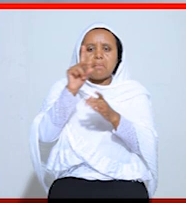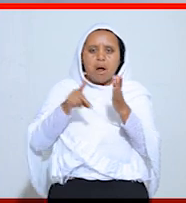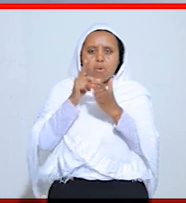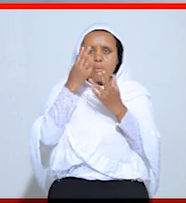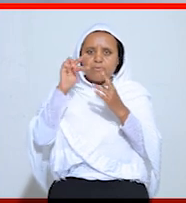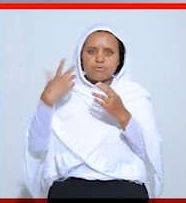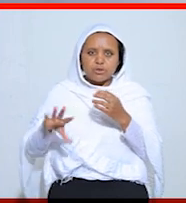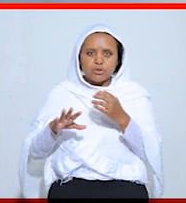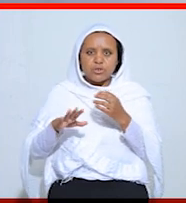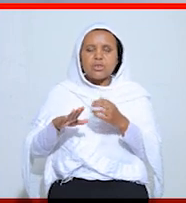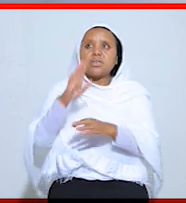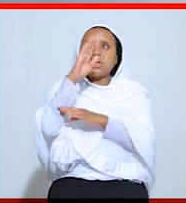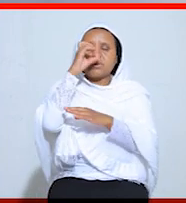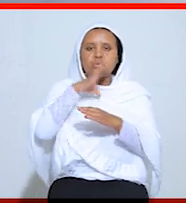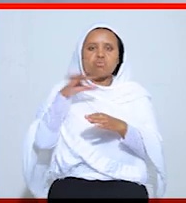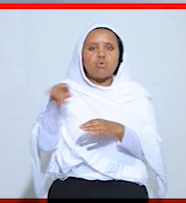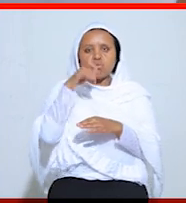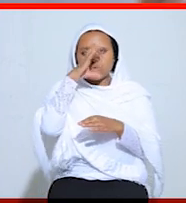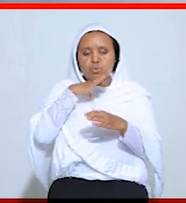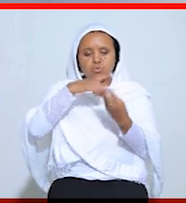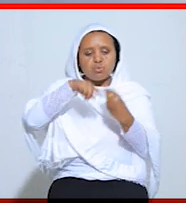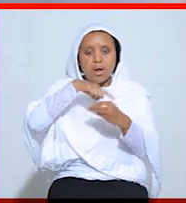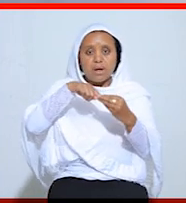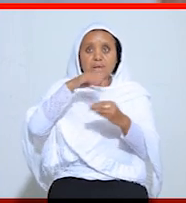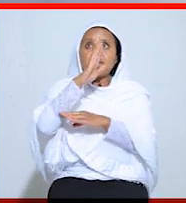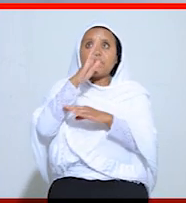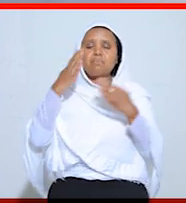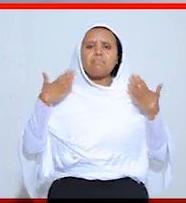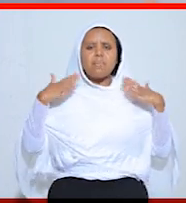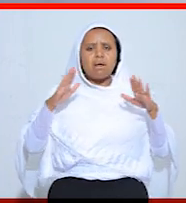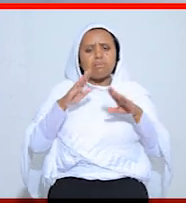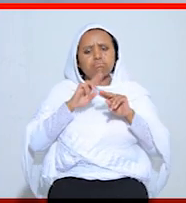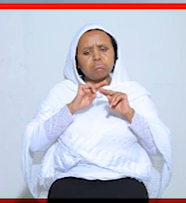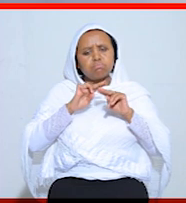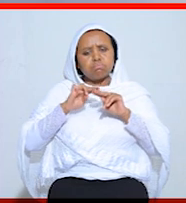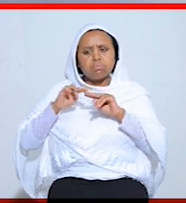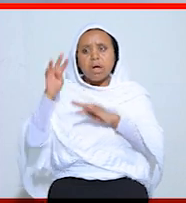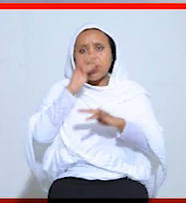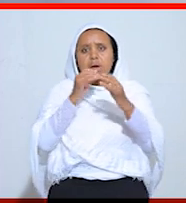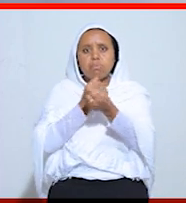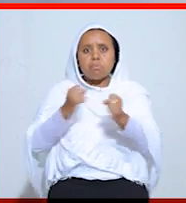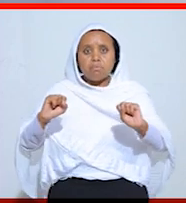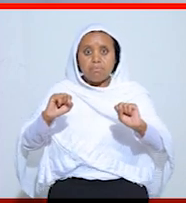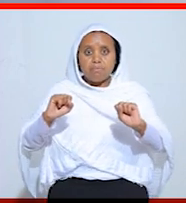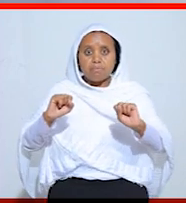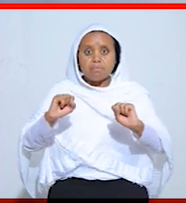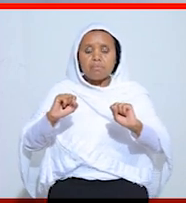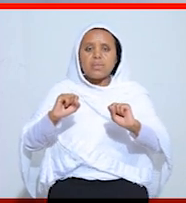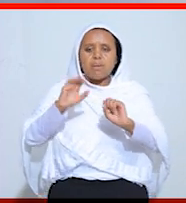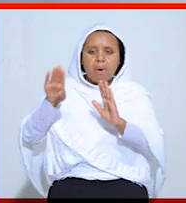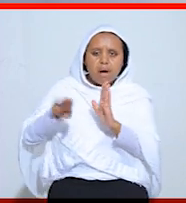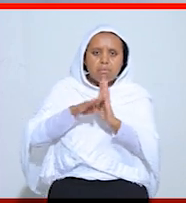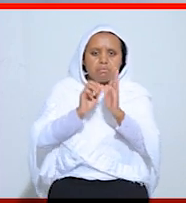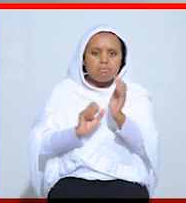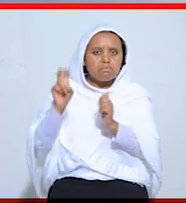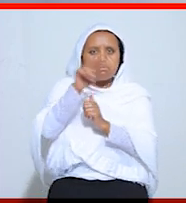ወጥ በያዕቆብ አይተነዋል። የእግዚአብሔር ሰዎች በሆኑ ሰዎች ዙሪያ ሁሉ የእግዚአብሔር መልአክ እየሰፈረ ከመከራቸው ሲያድናቸው፣